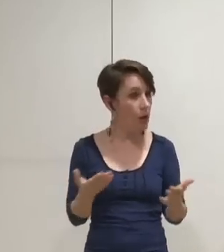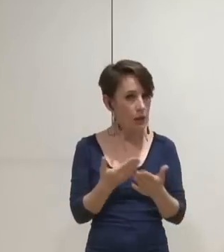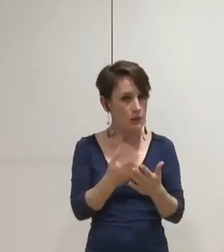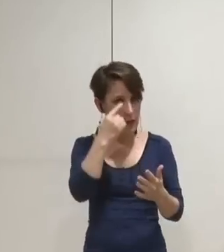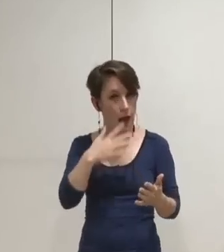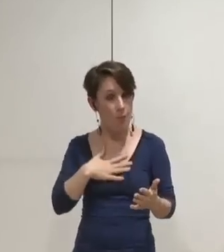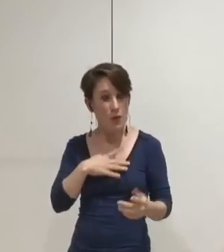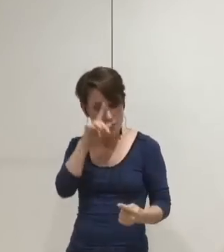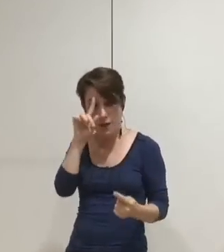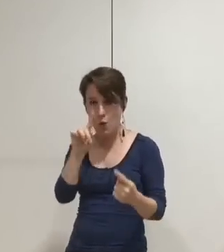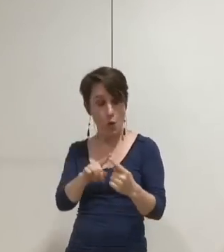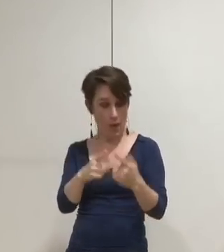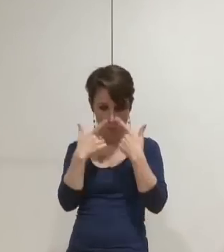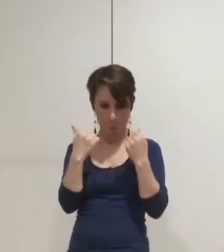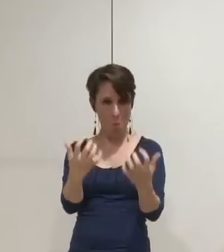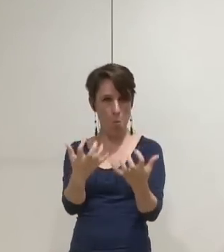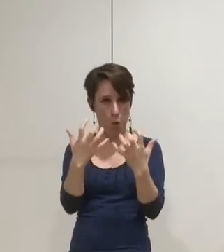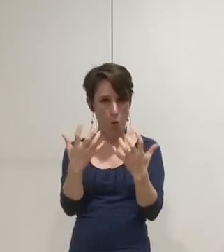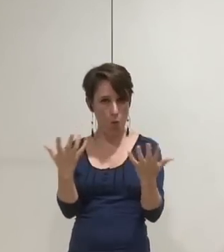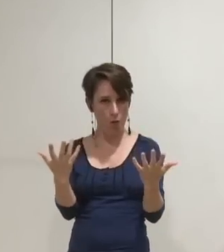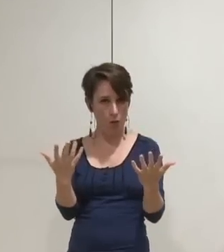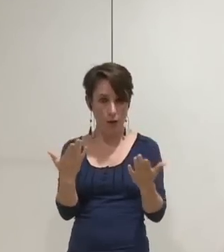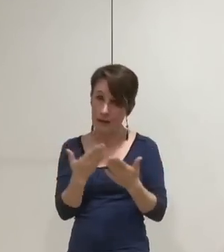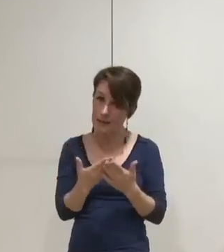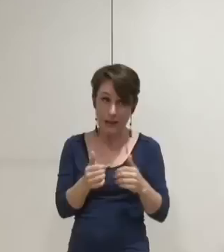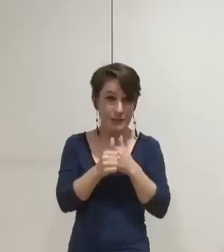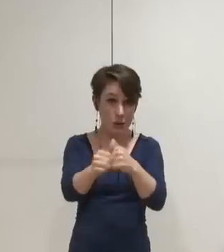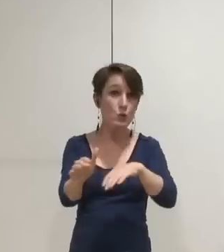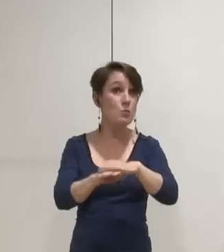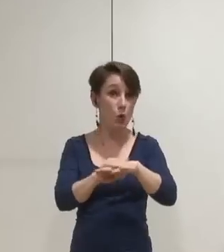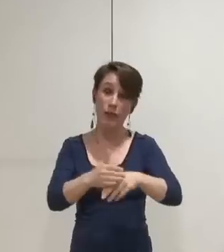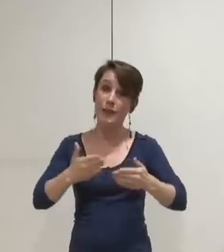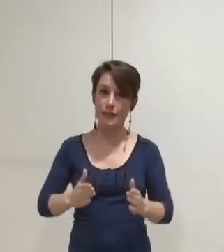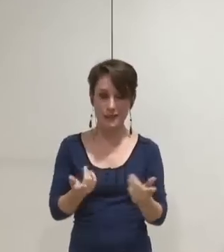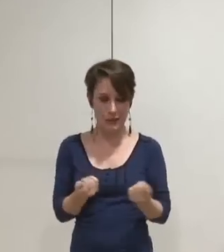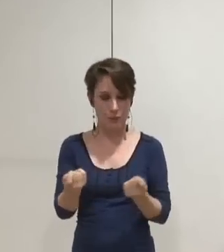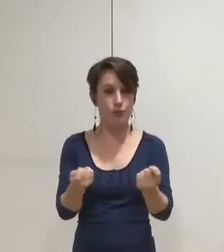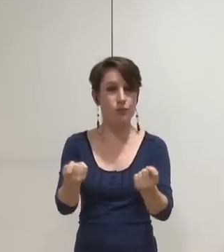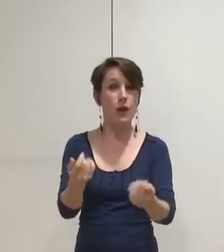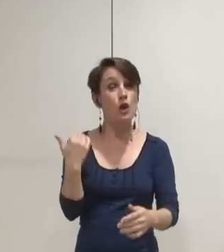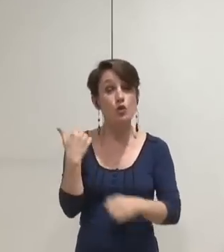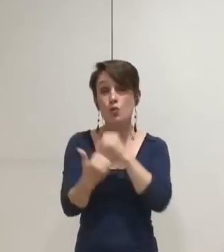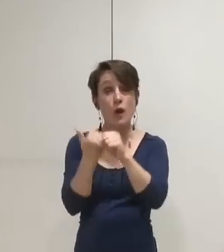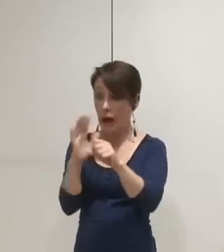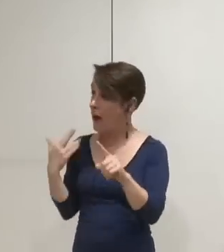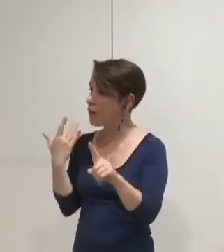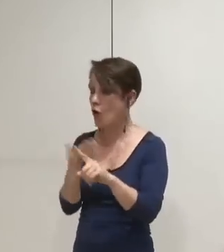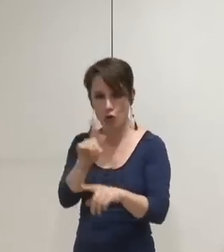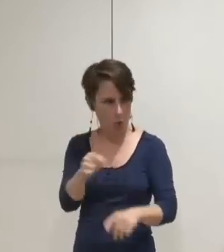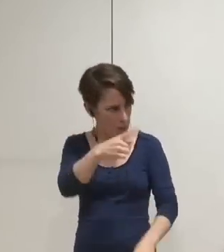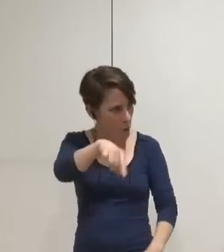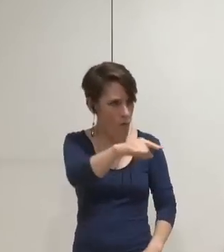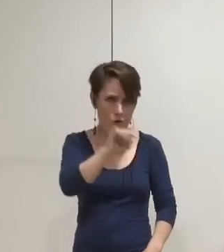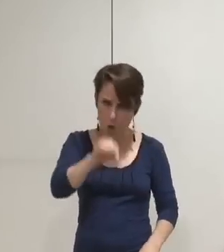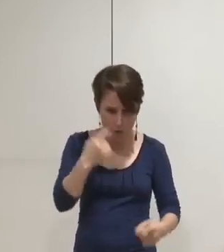ressort pleinement de la volonté publique et qui depuis un an aurait dû faire l'objet de votre part non seulement de